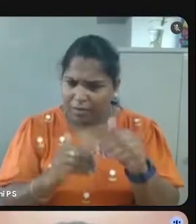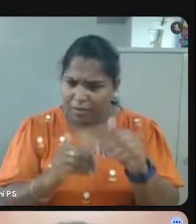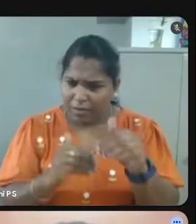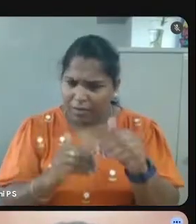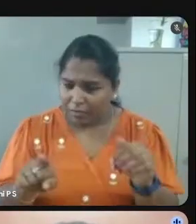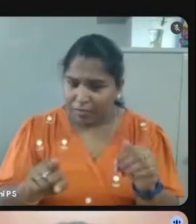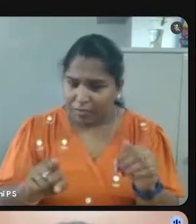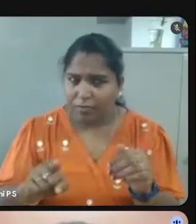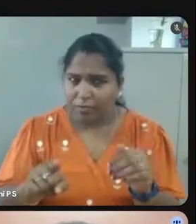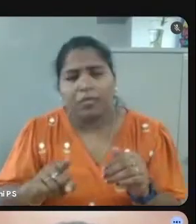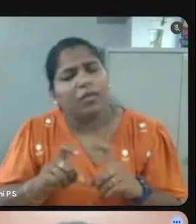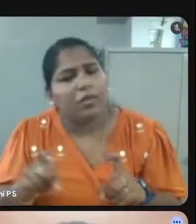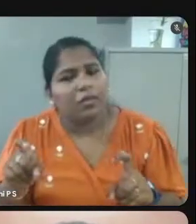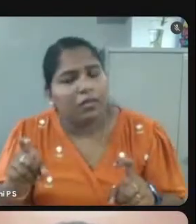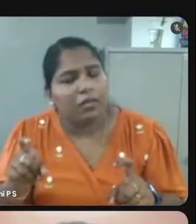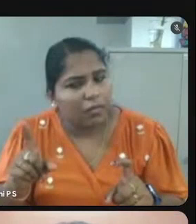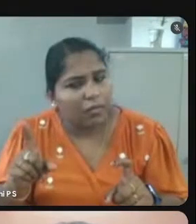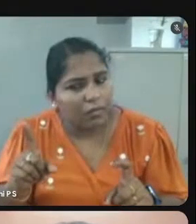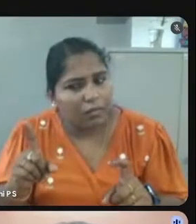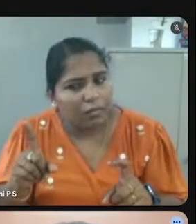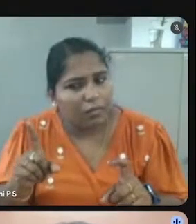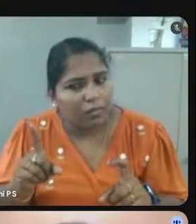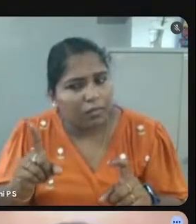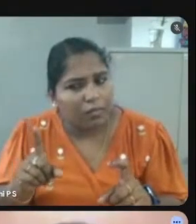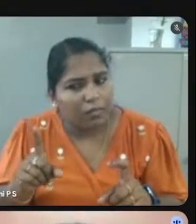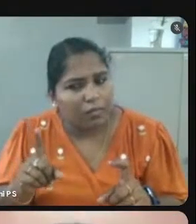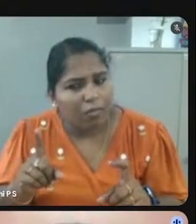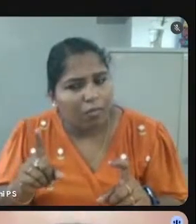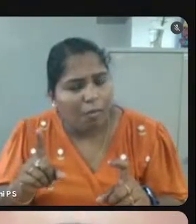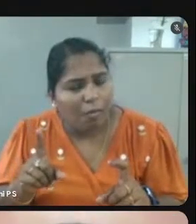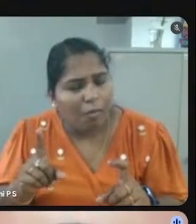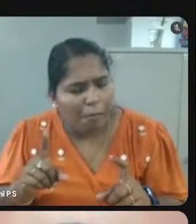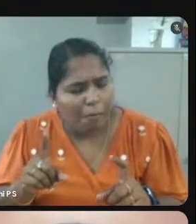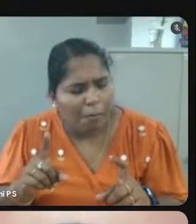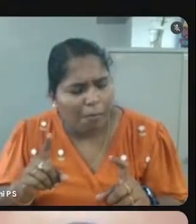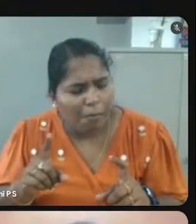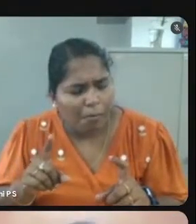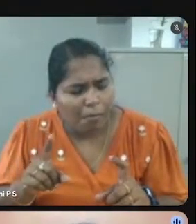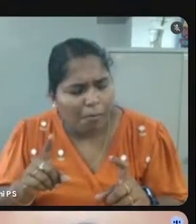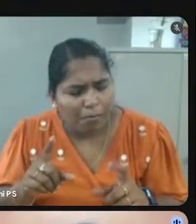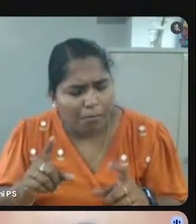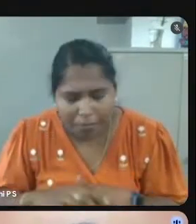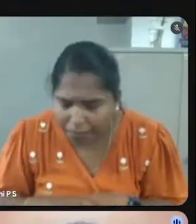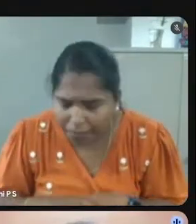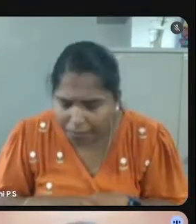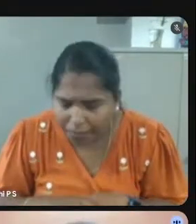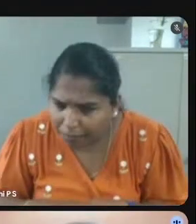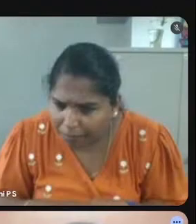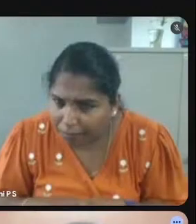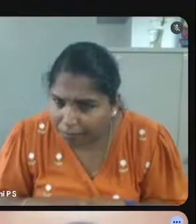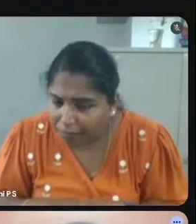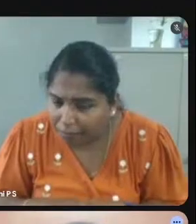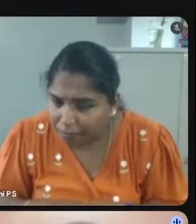ഓക്കെ, അപ്പം അതായിരുന്നു ഞാൻ ഉദ്ദേശിച്ചത് ആദ്യം. എനിക്ക് മറ്റൊരു സംശയം കൂടി അതിനകത്തുള്ളതെന്ന് വെച്ച് കഴിഞ്ഞാല്,